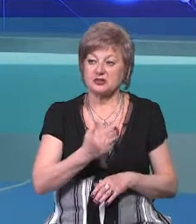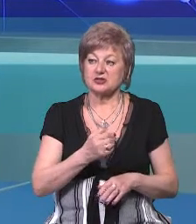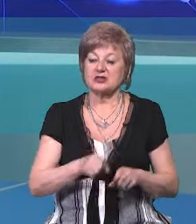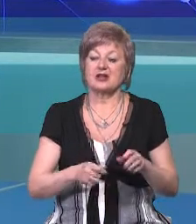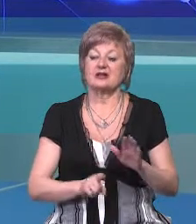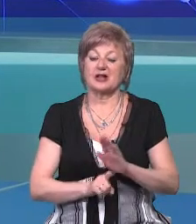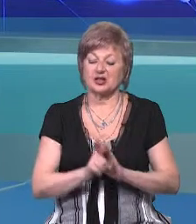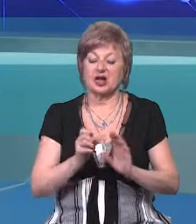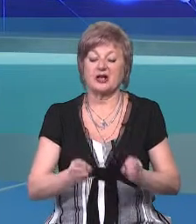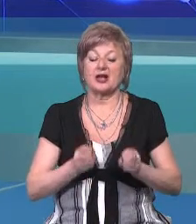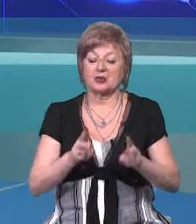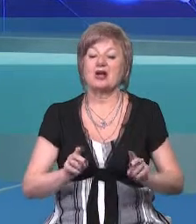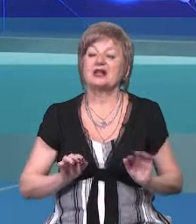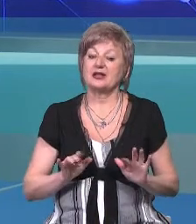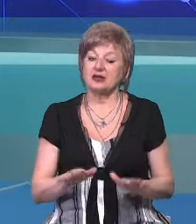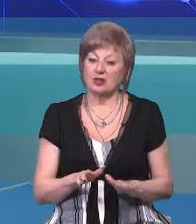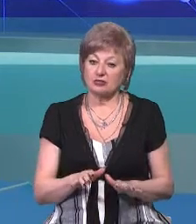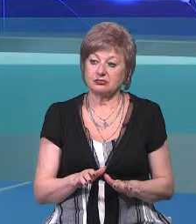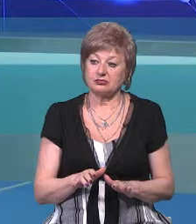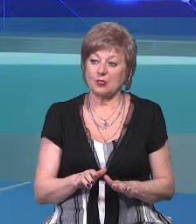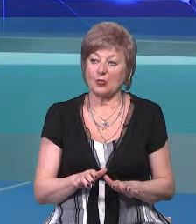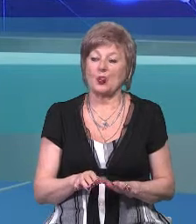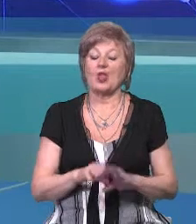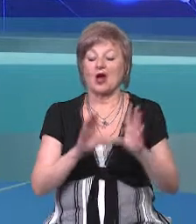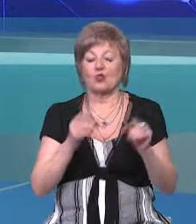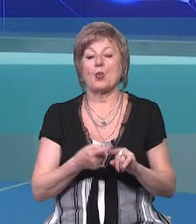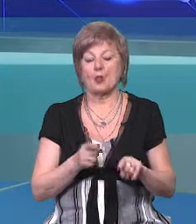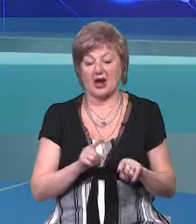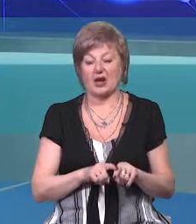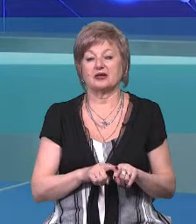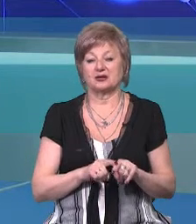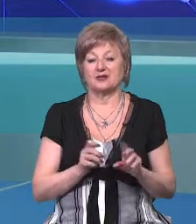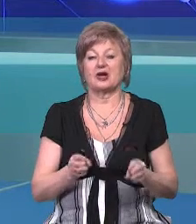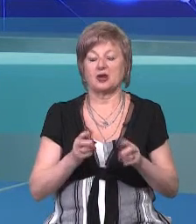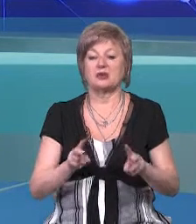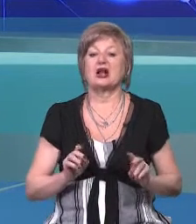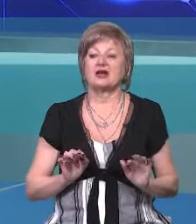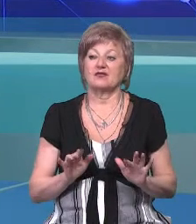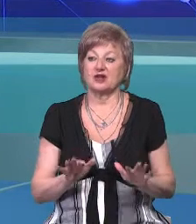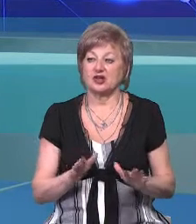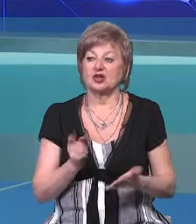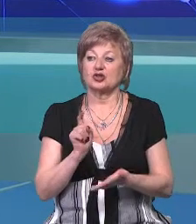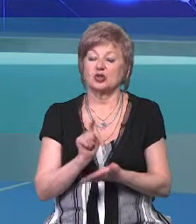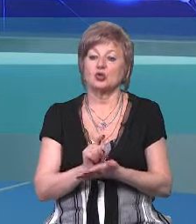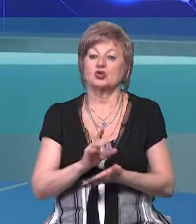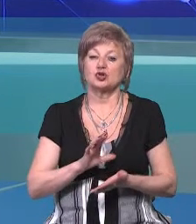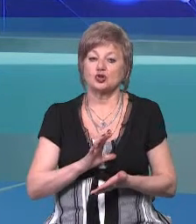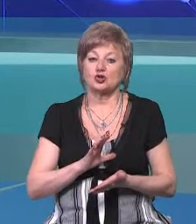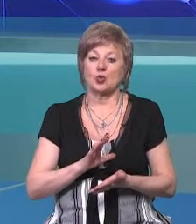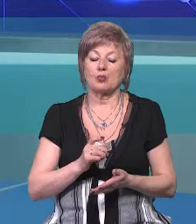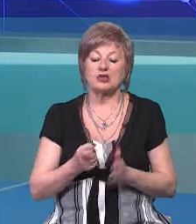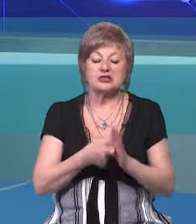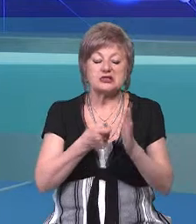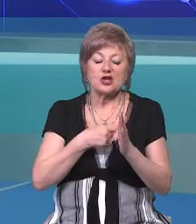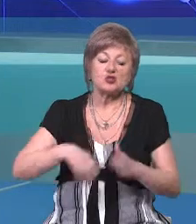порушено кримінальне провадження, в рамках цього кримінального провадження мають бути з'ясовані всі